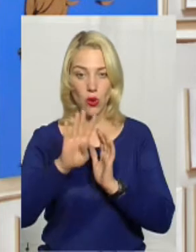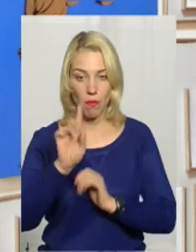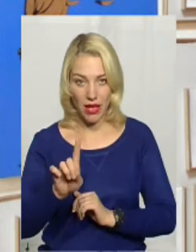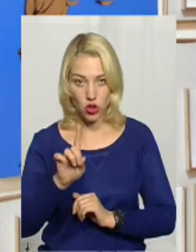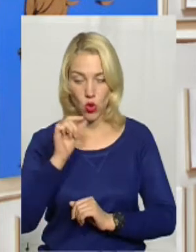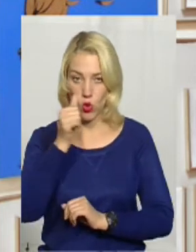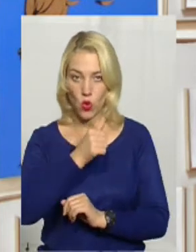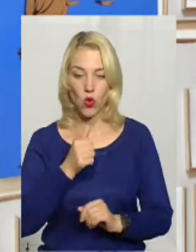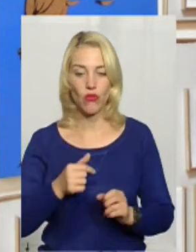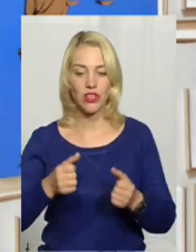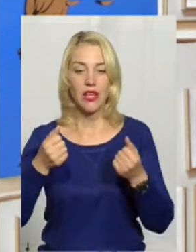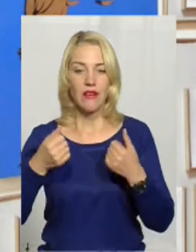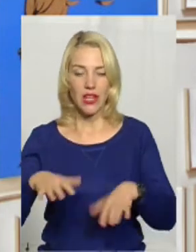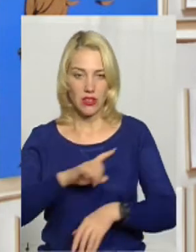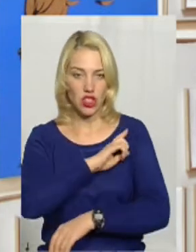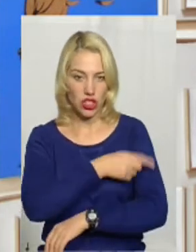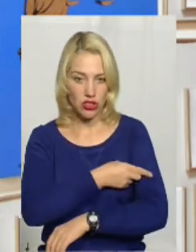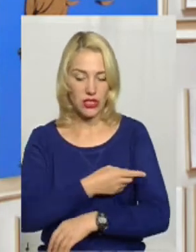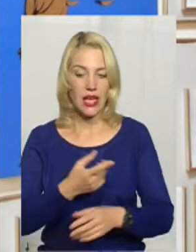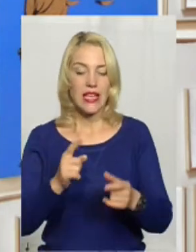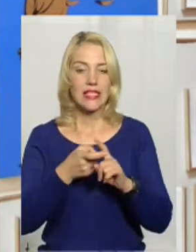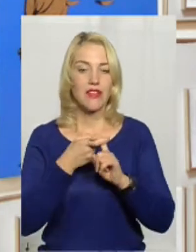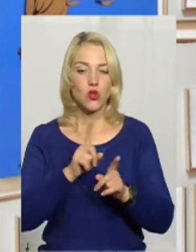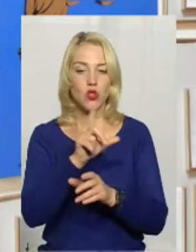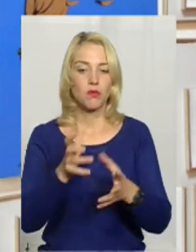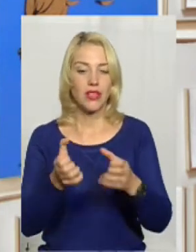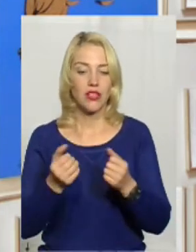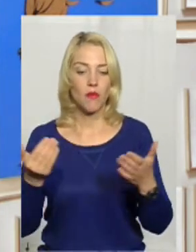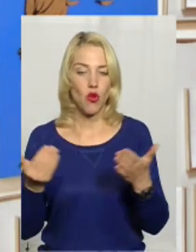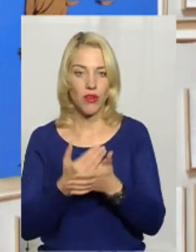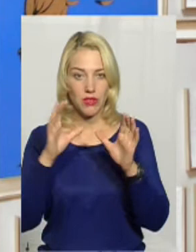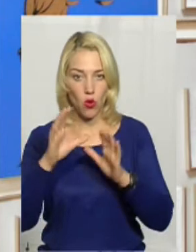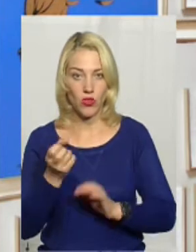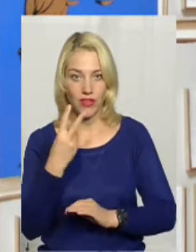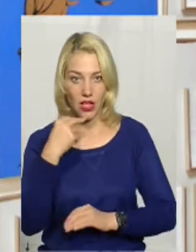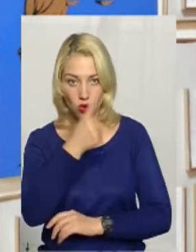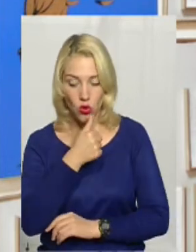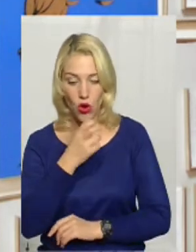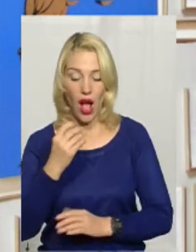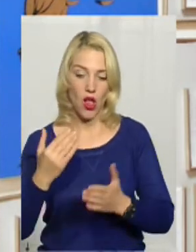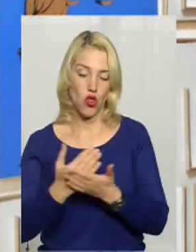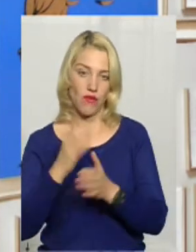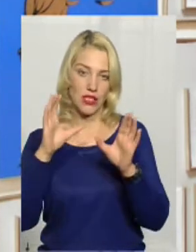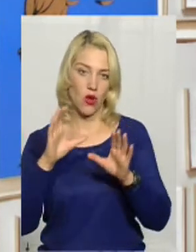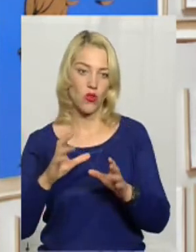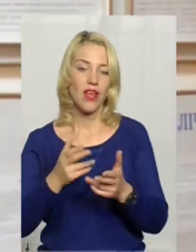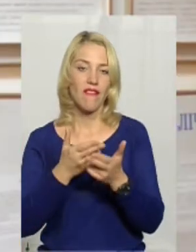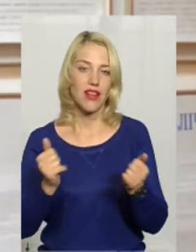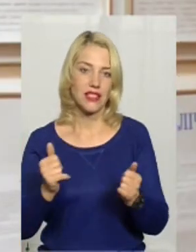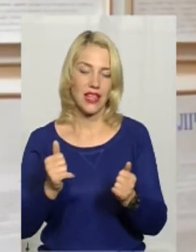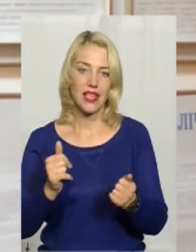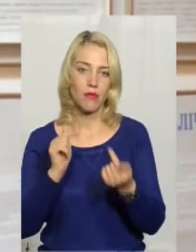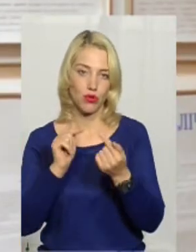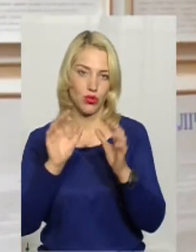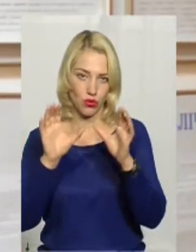він втратив чинність у зв'язку з прийняттям новим законом в 12-му році, а новий закон він визнаний неконституційним.